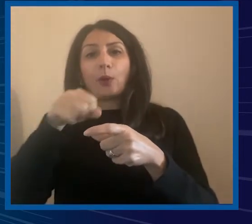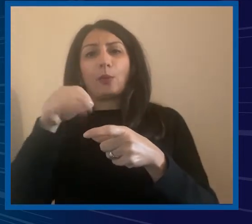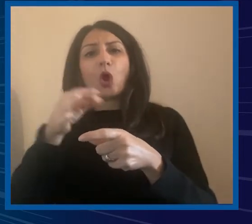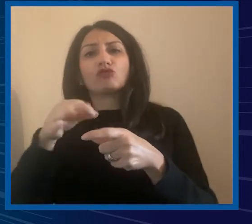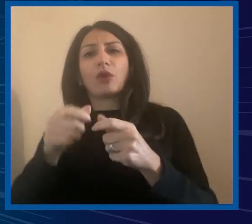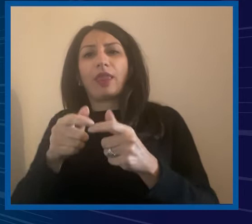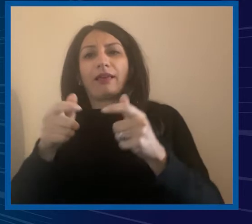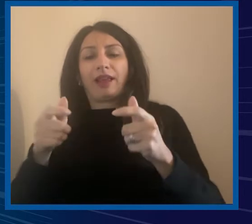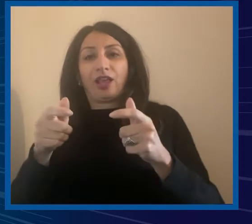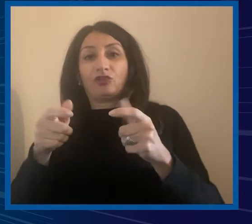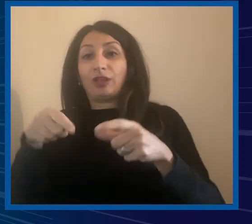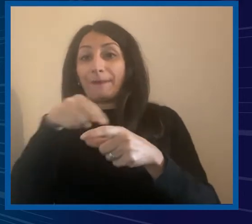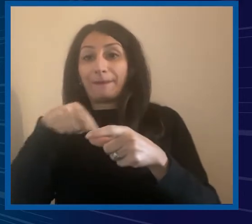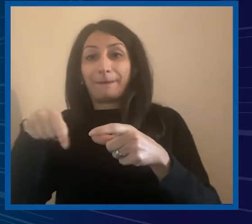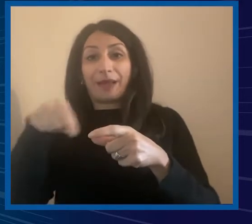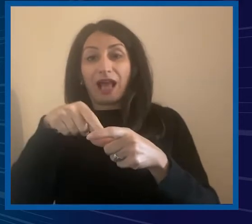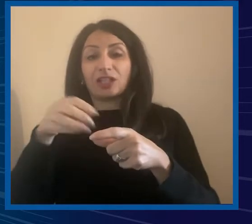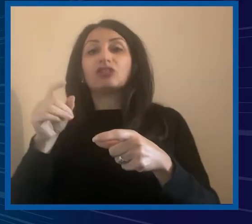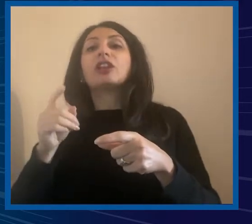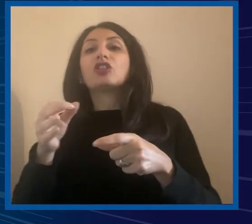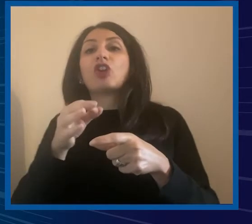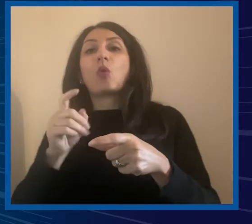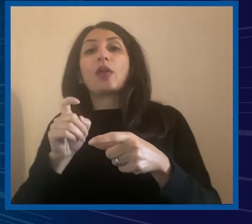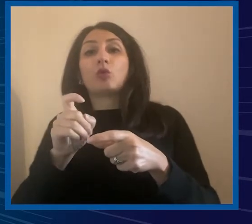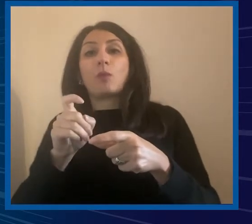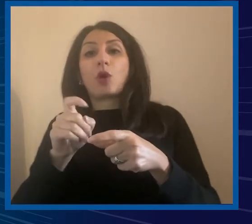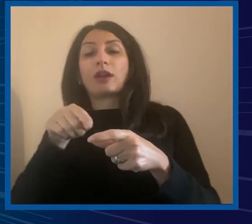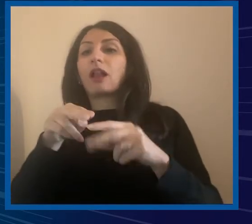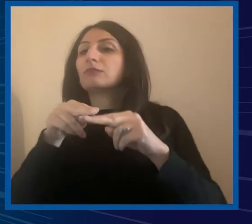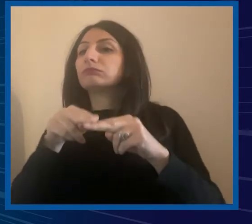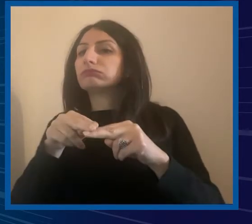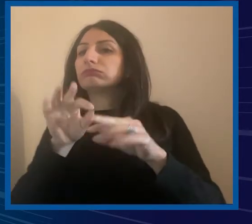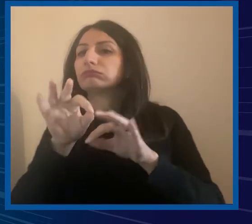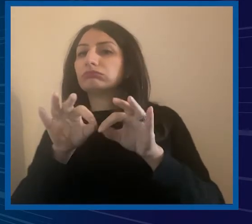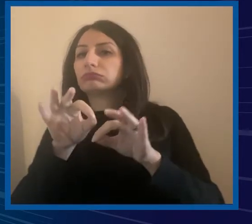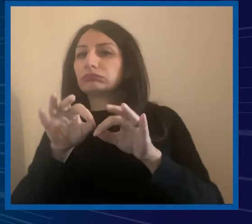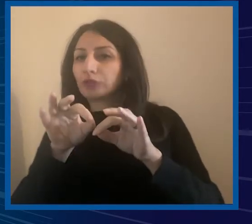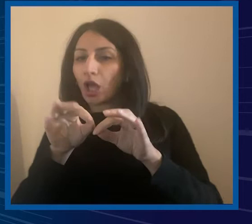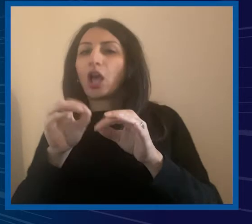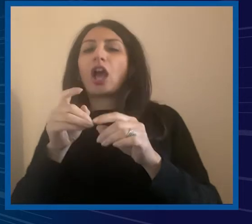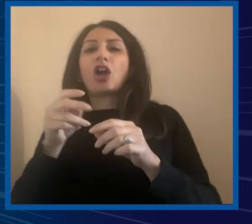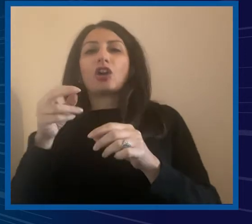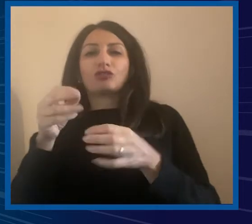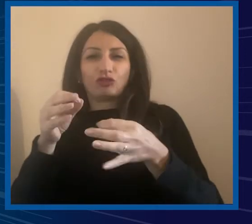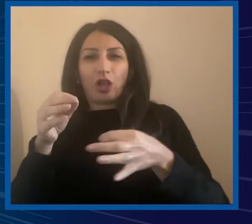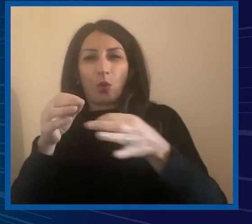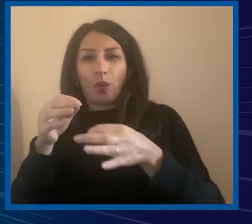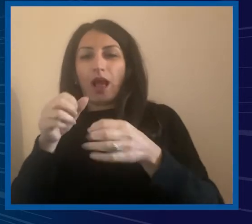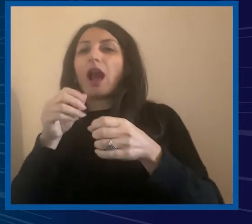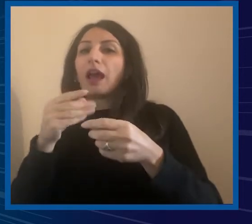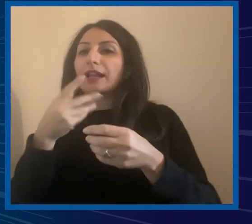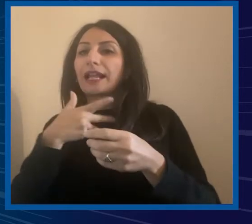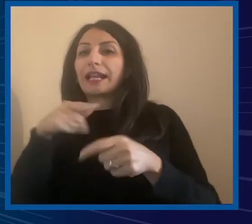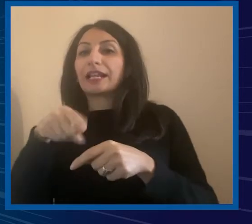ne consentono la crescita. Nelle piastre, le cellule tumorali vengono mantenute in un mezzo di coltura